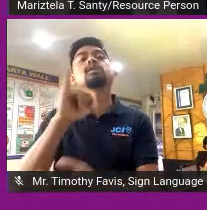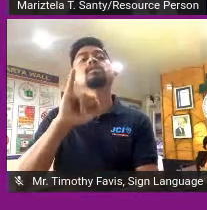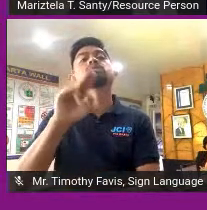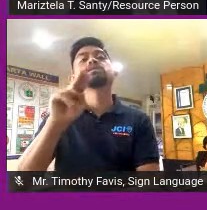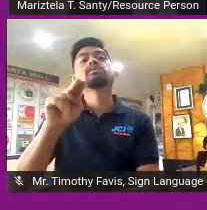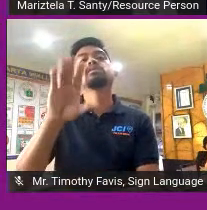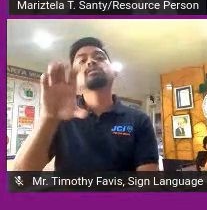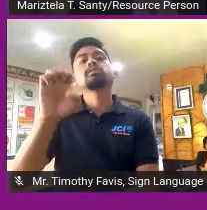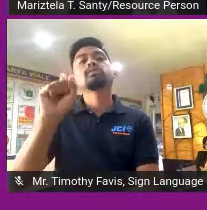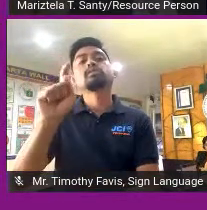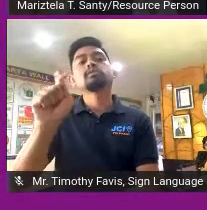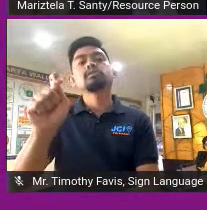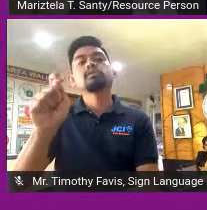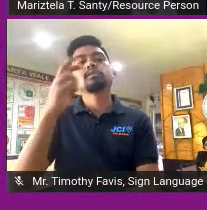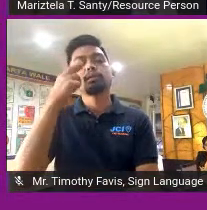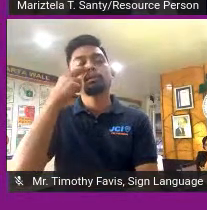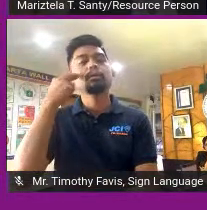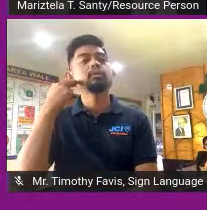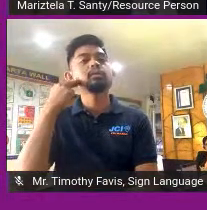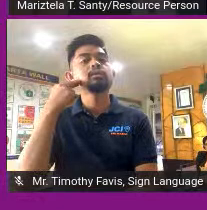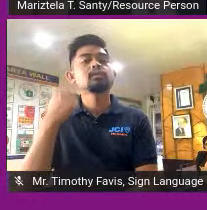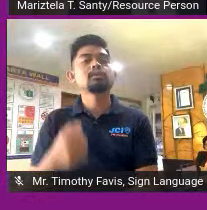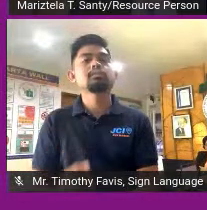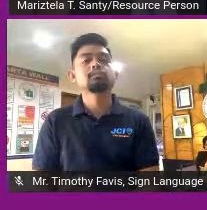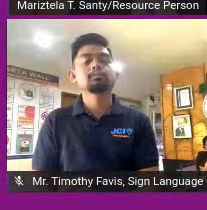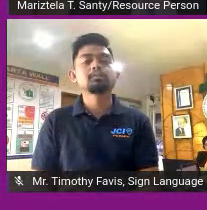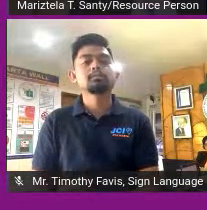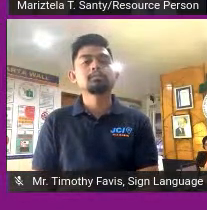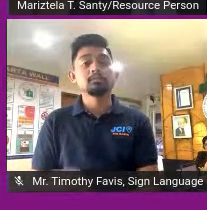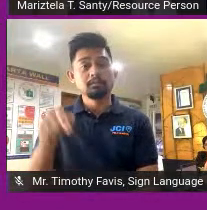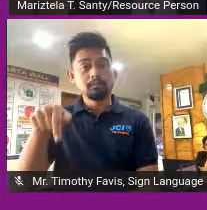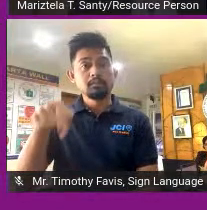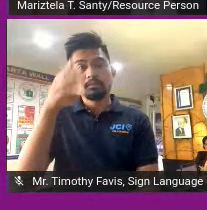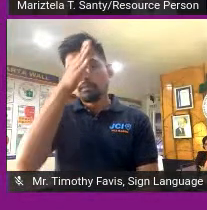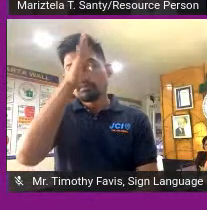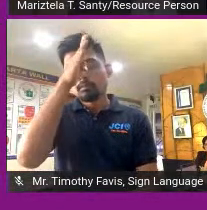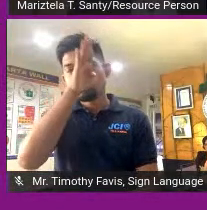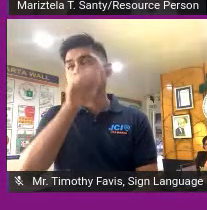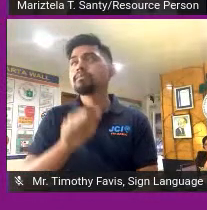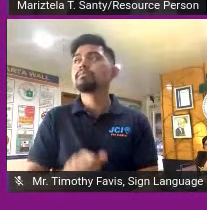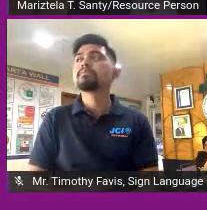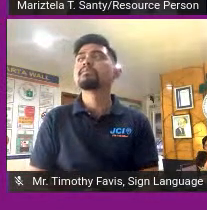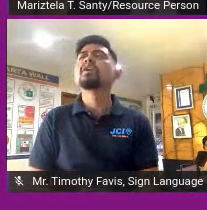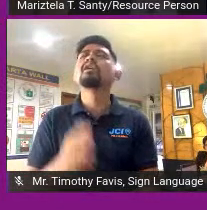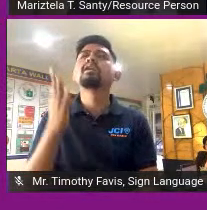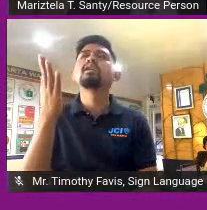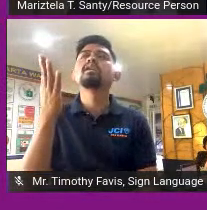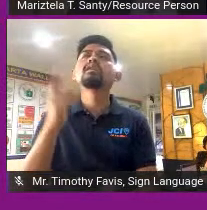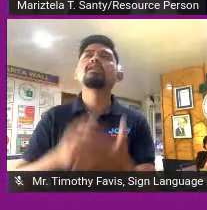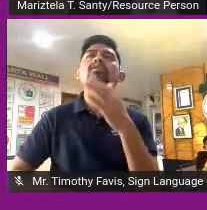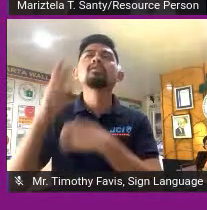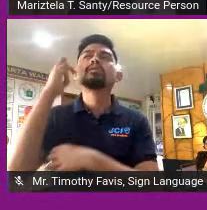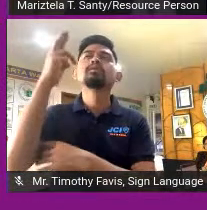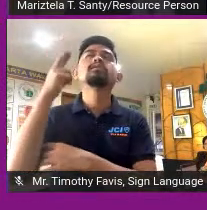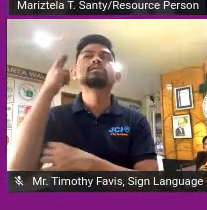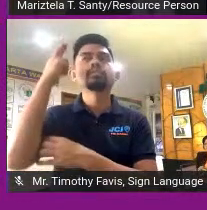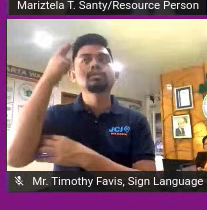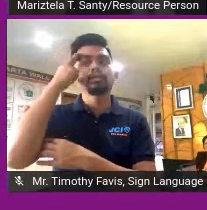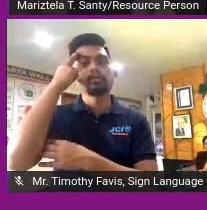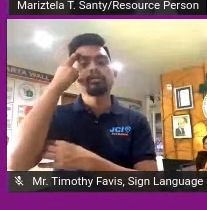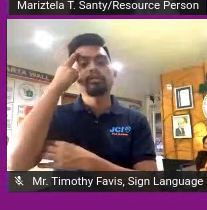rate. Tayo yata ang pinakamarami. Ano po ang reason ng